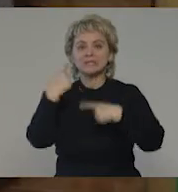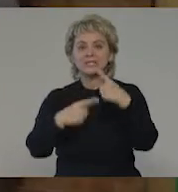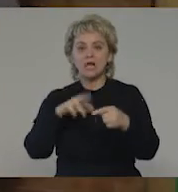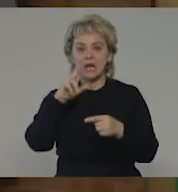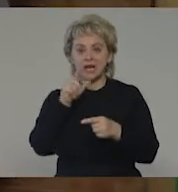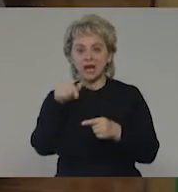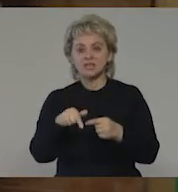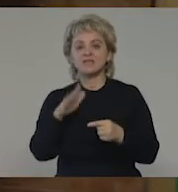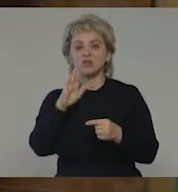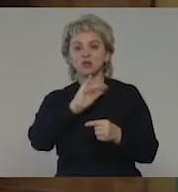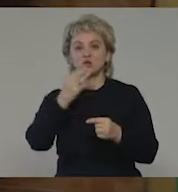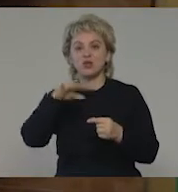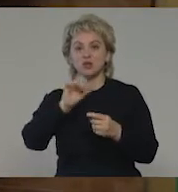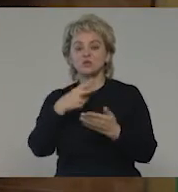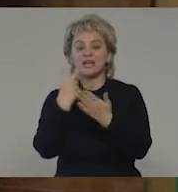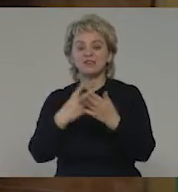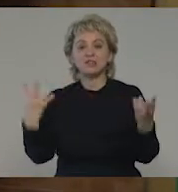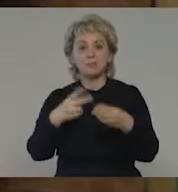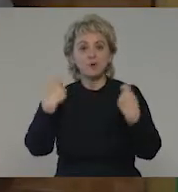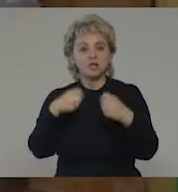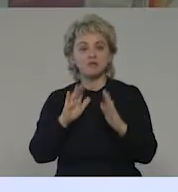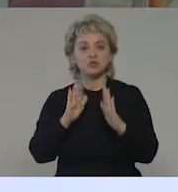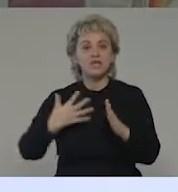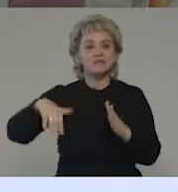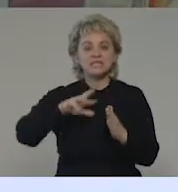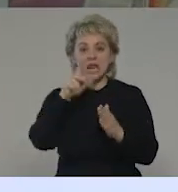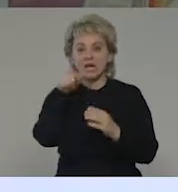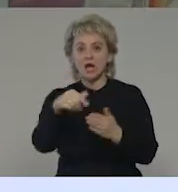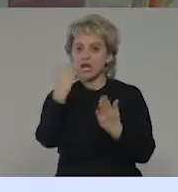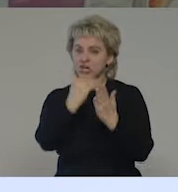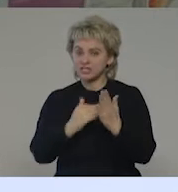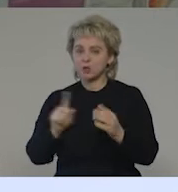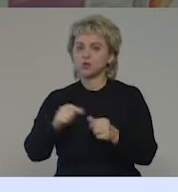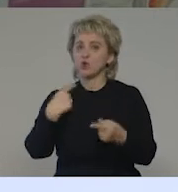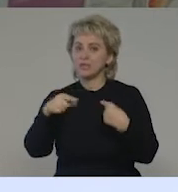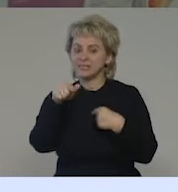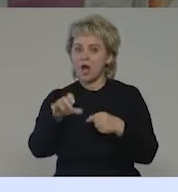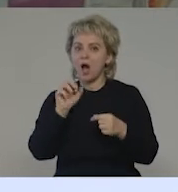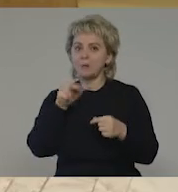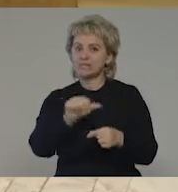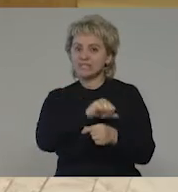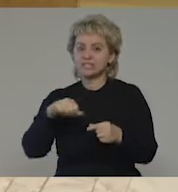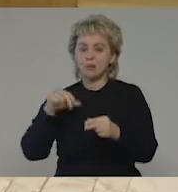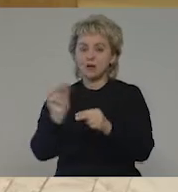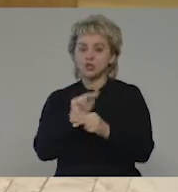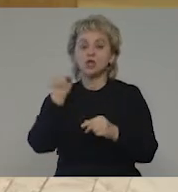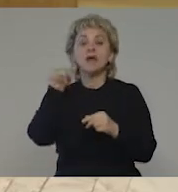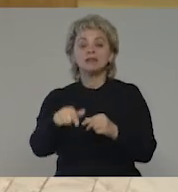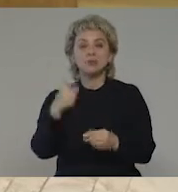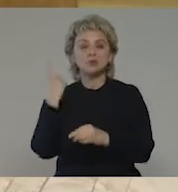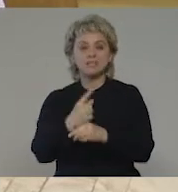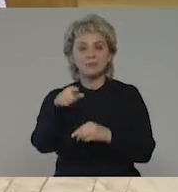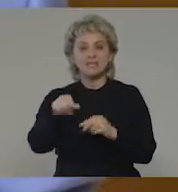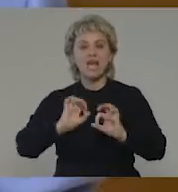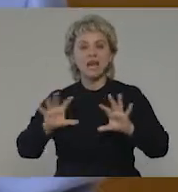лекарств. Владимир Жириновский видит необходимым продавать абсолютно все лекарства по рецептам, чтобы исключить опасное самолечение и, к тому же, запретить